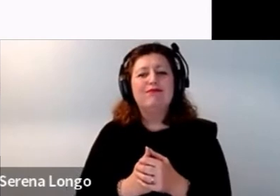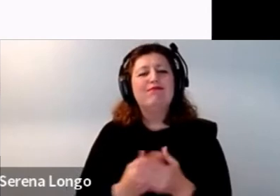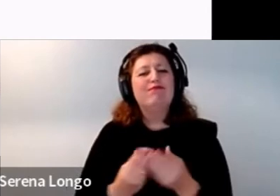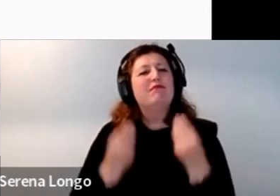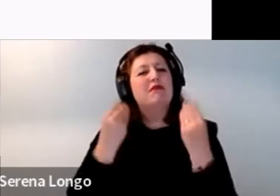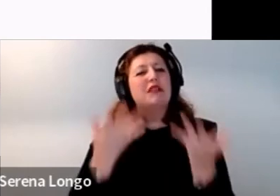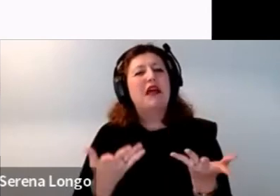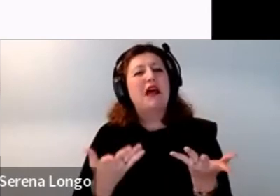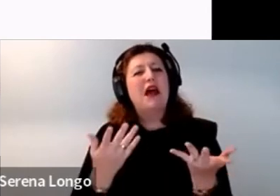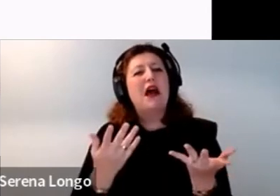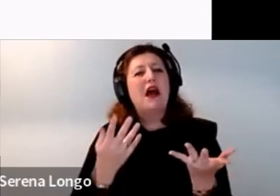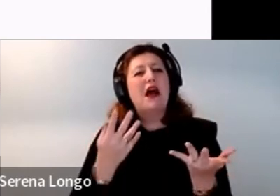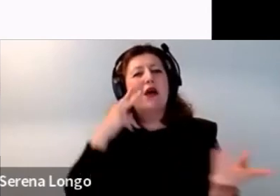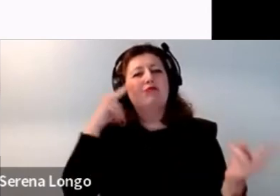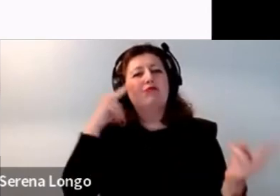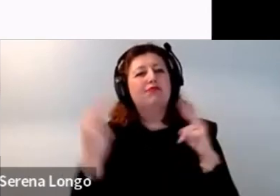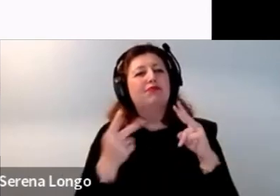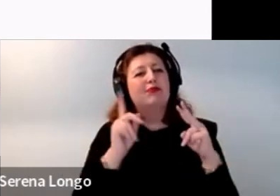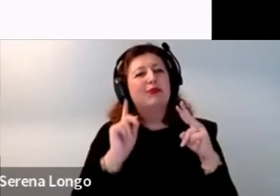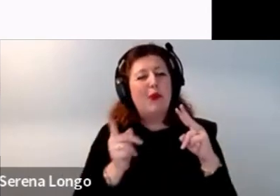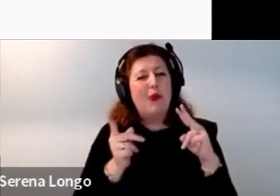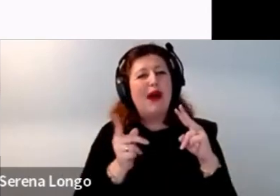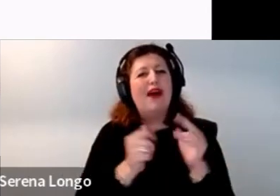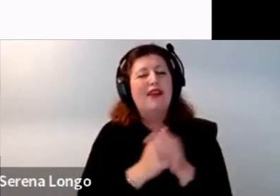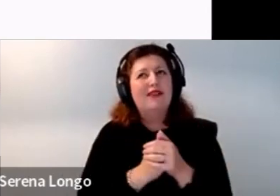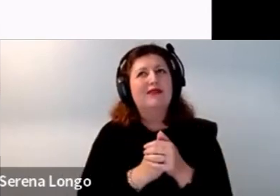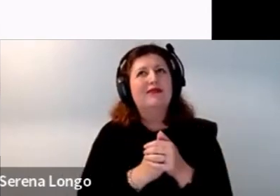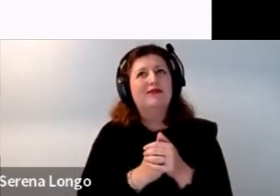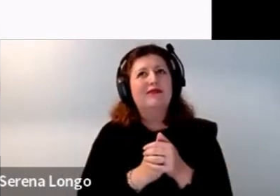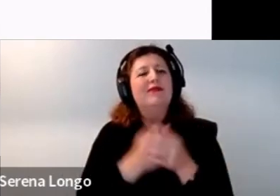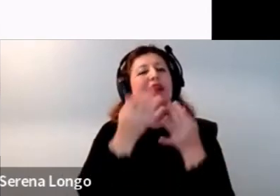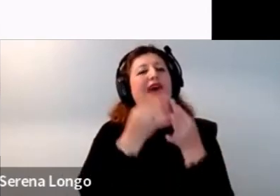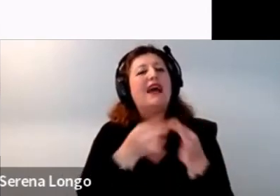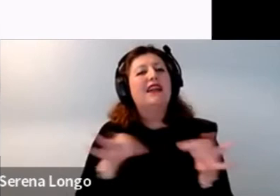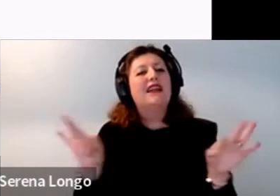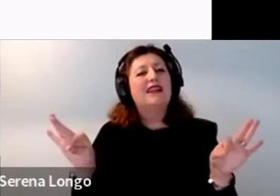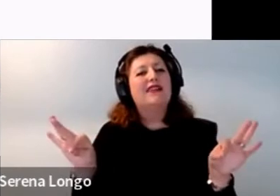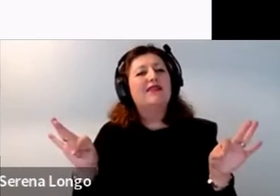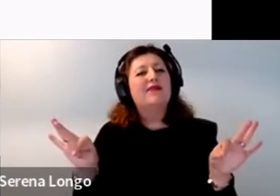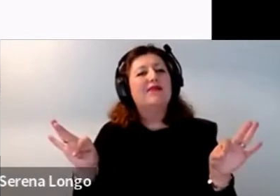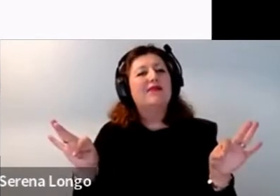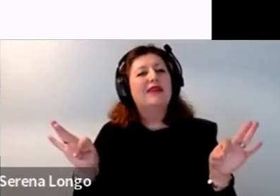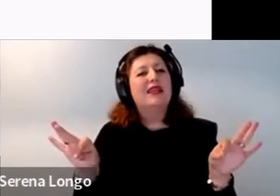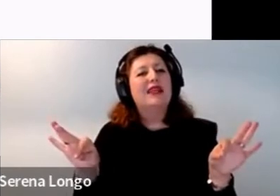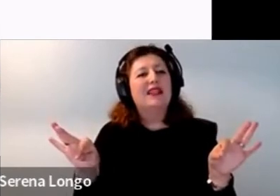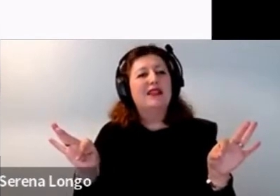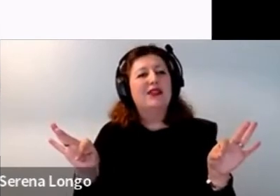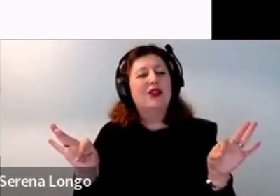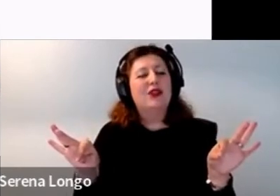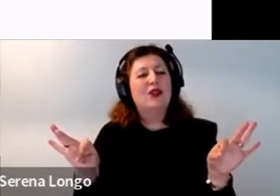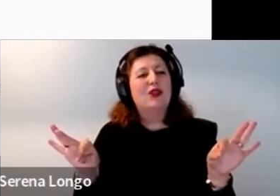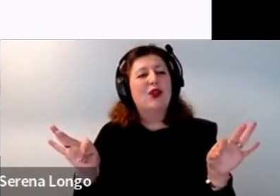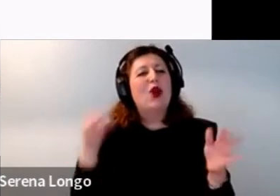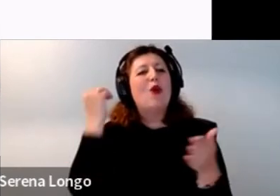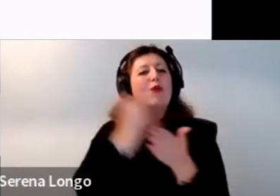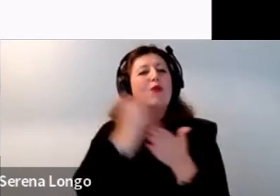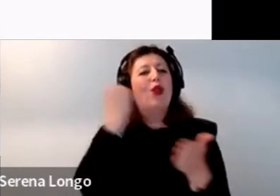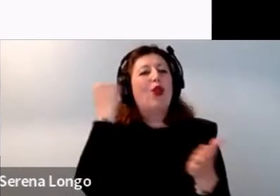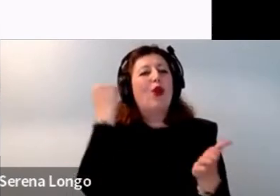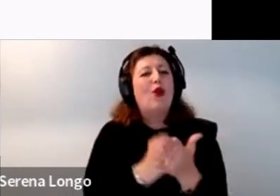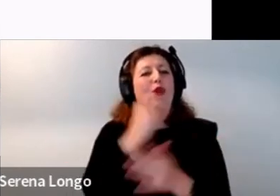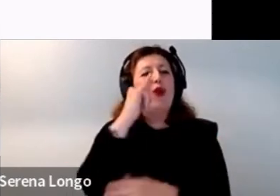alcuni aspetti legati al rispetto del protocollo Itaca